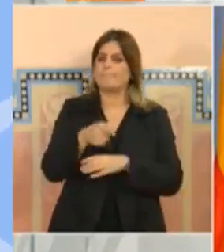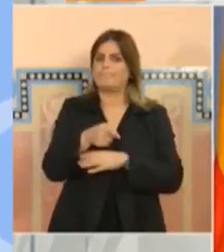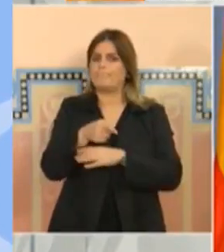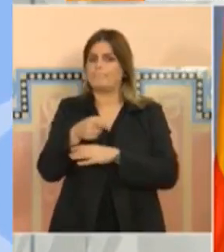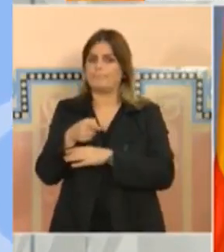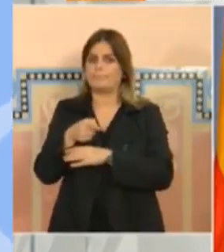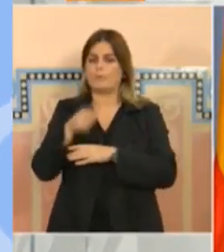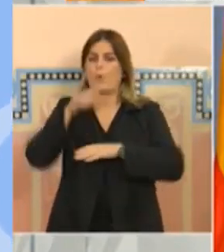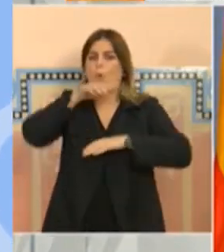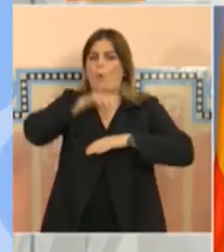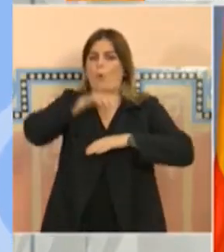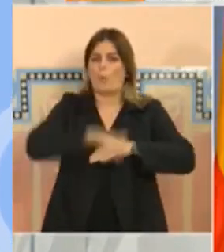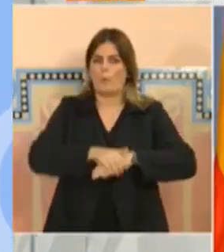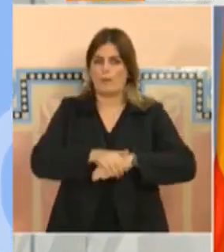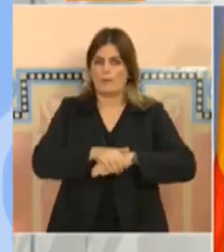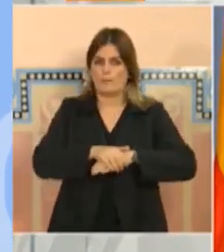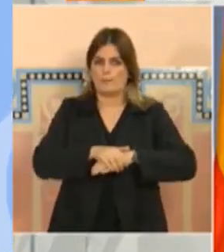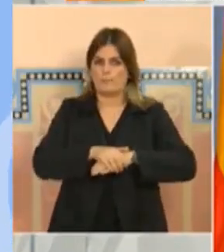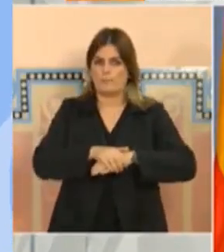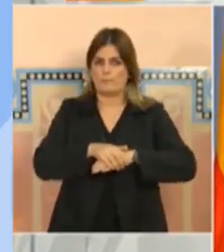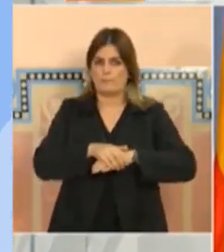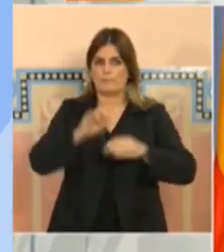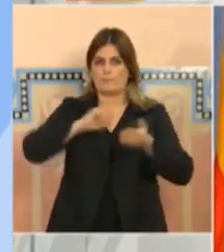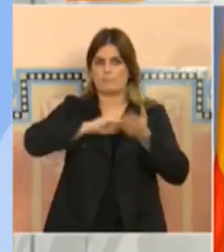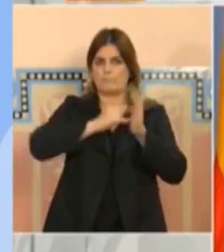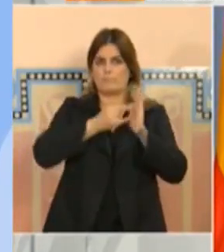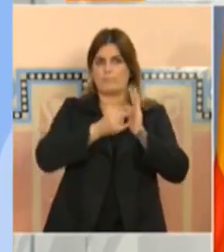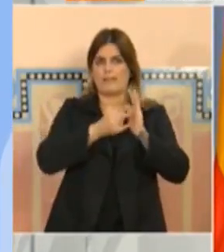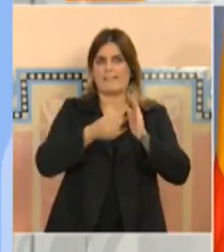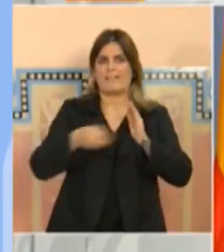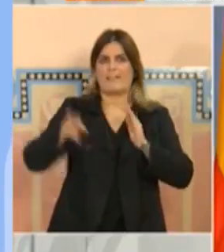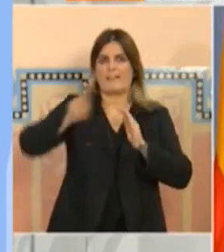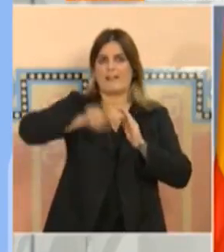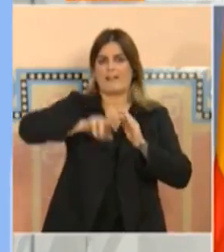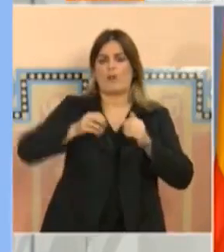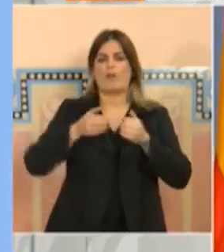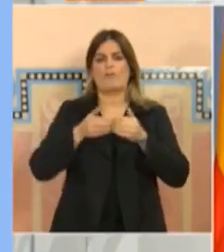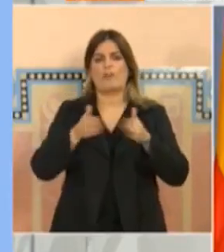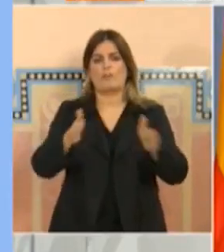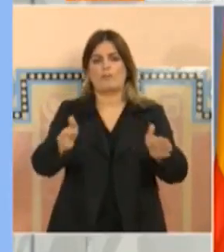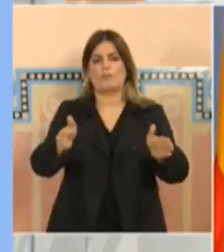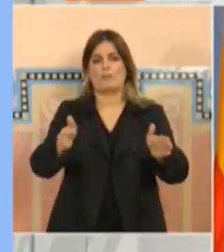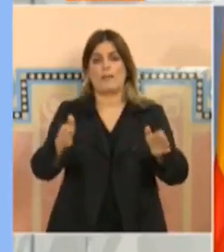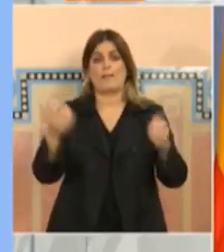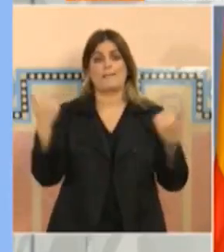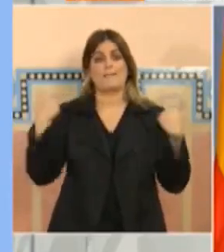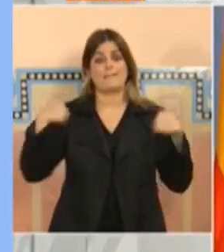aquesta reobertura d'activitats es pugui continuar desenvolupant.